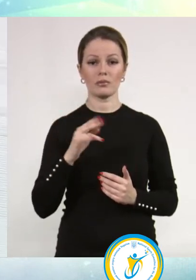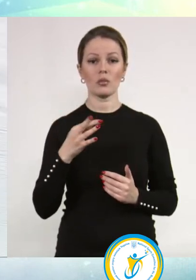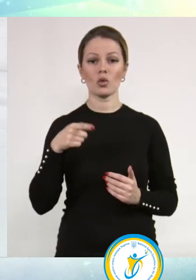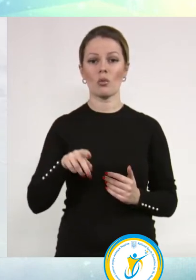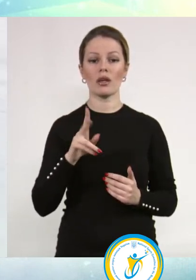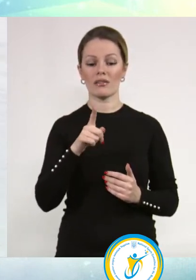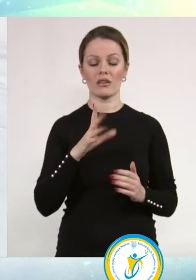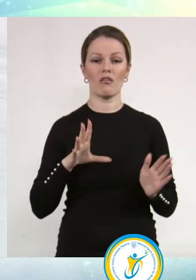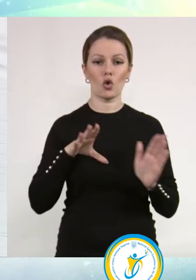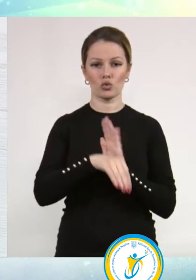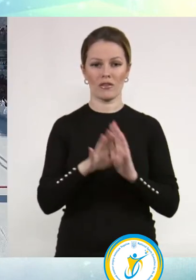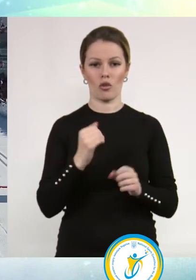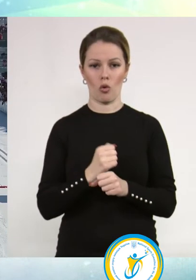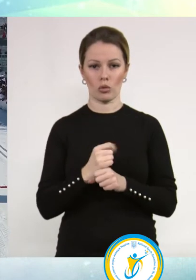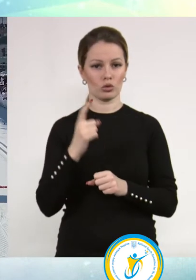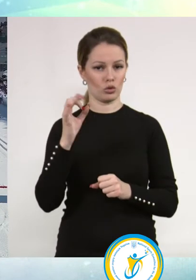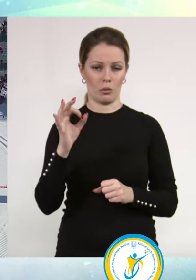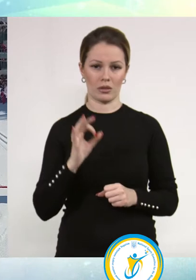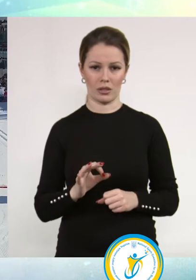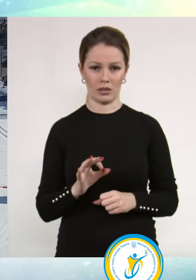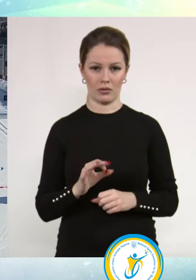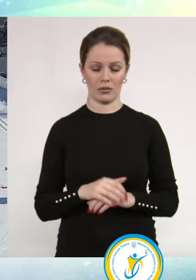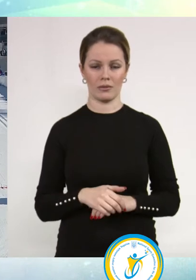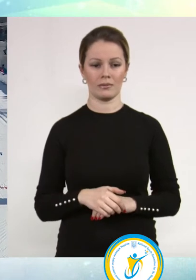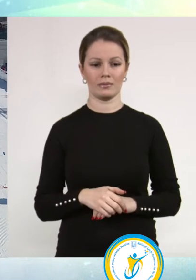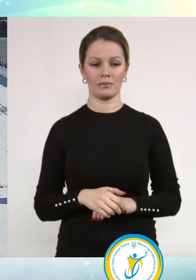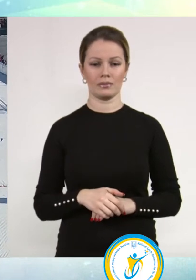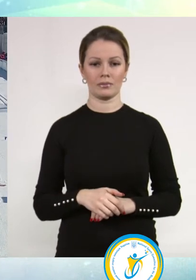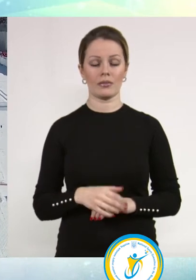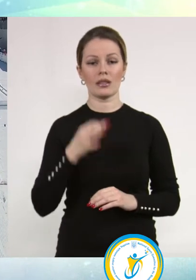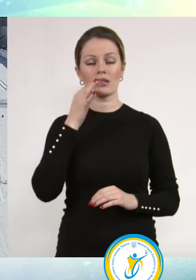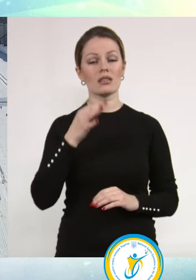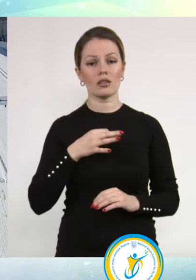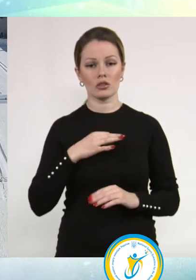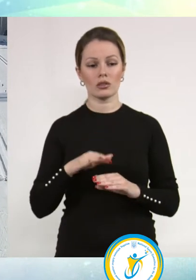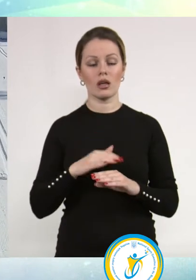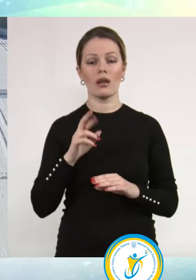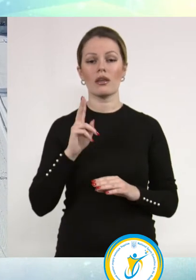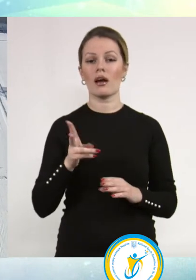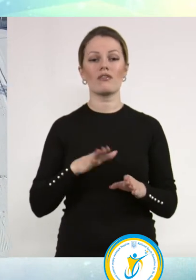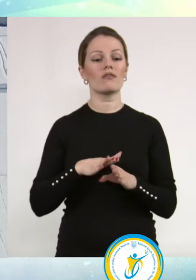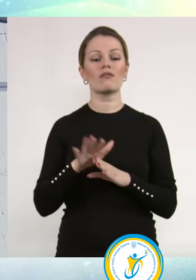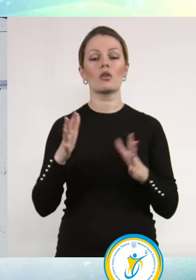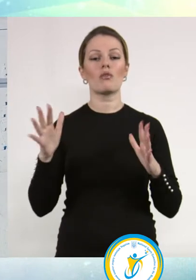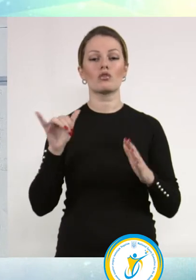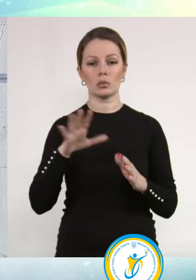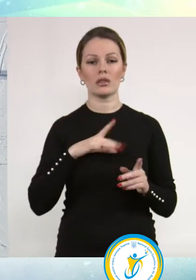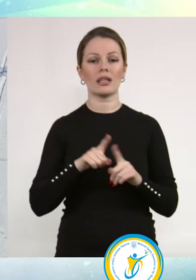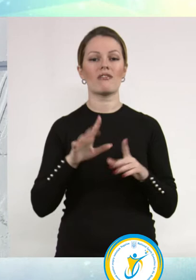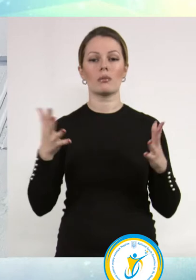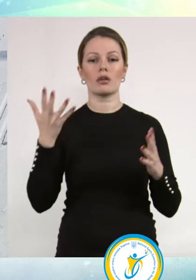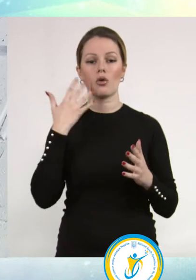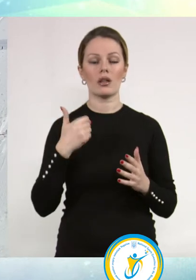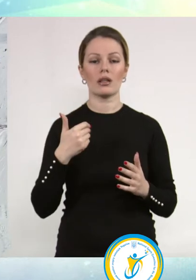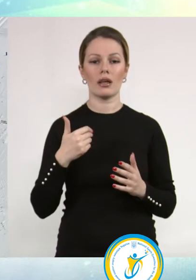він включився в роботу, 100% їхав тільки на золото. А от скажіть, як відбувається? От у вас були такі випадки, коли